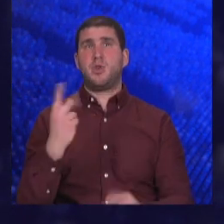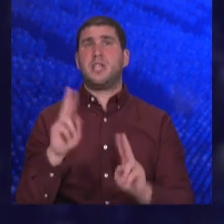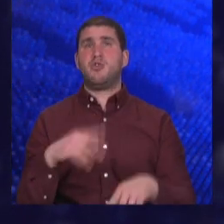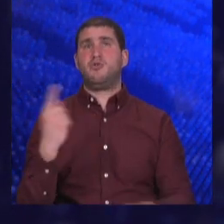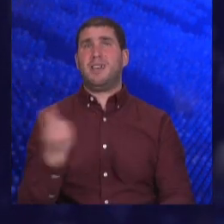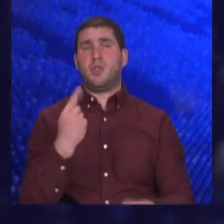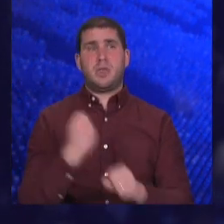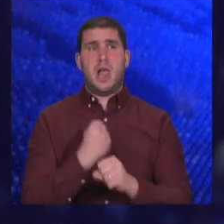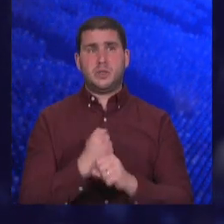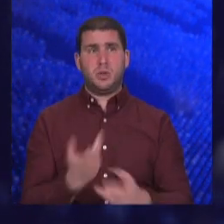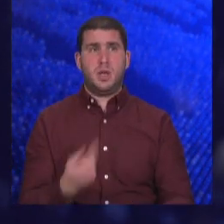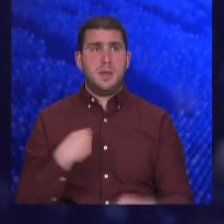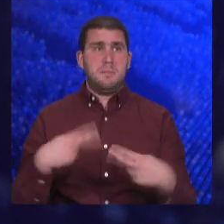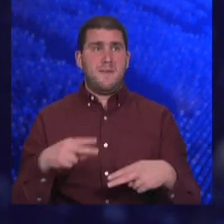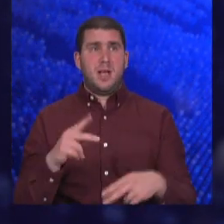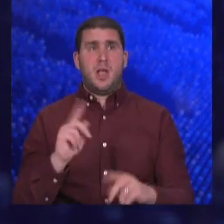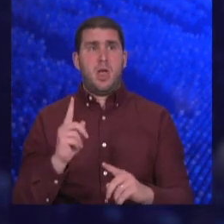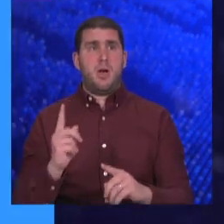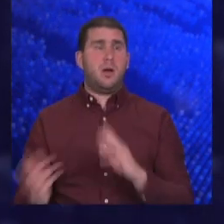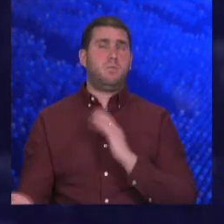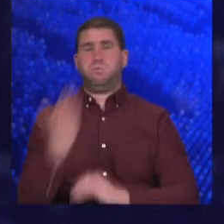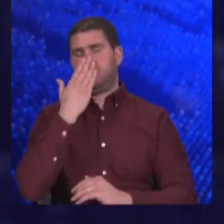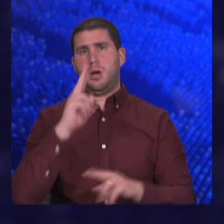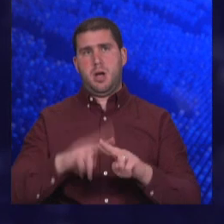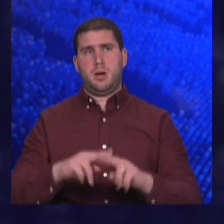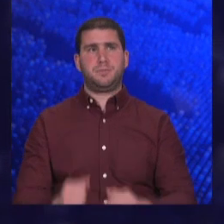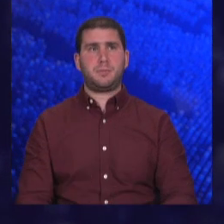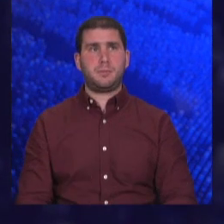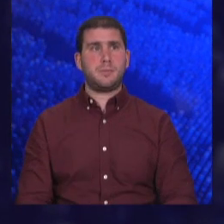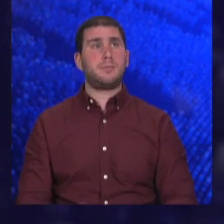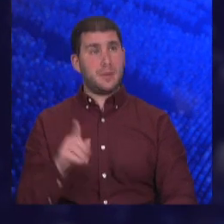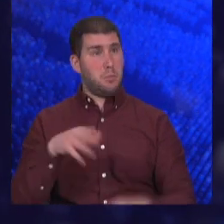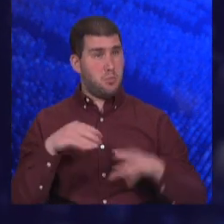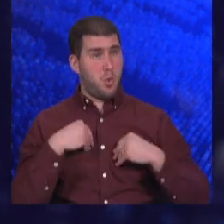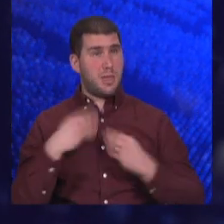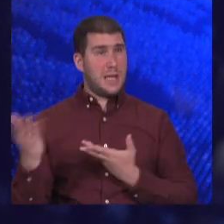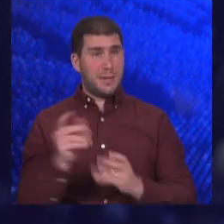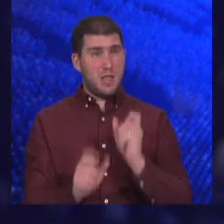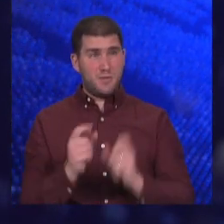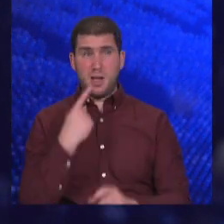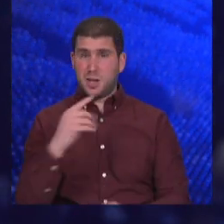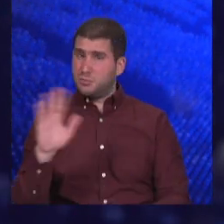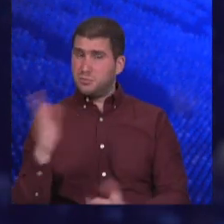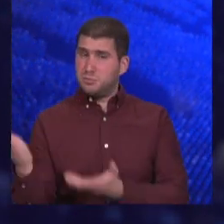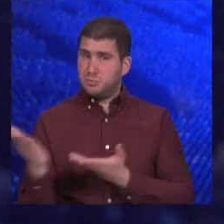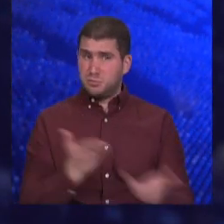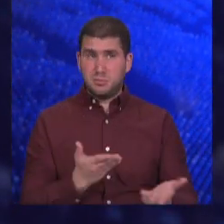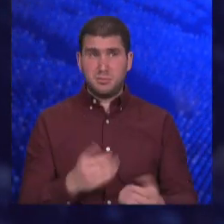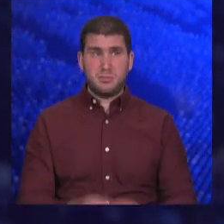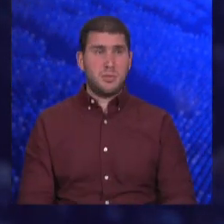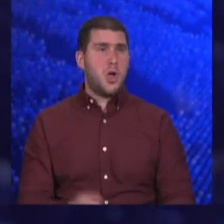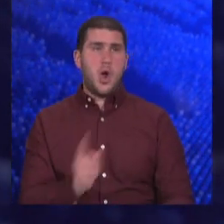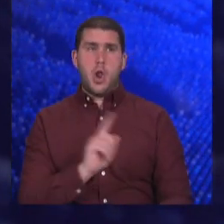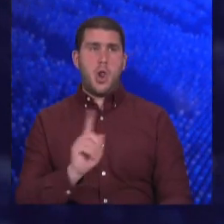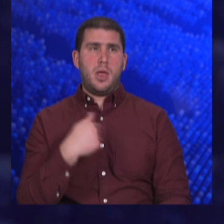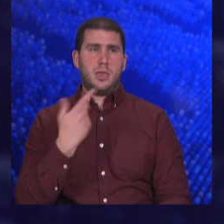לי לעשות. אני מפחד שזה לא יבוא לי בהפוכה אחר כך. אתה תהיה מוכן להזמין את האנשים ולהגיד שאלן אותם? לא, אני אהיה